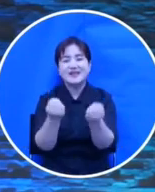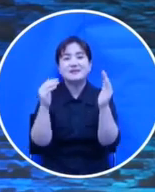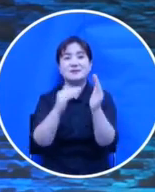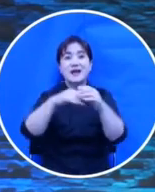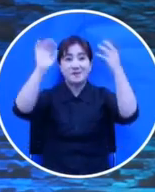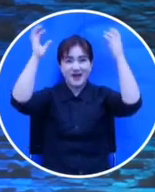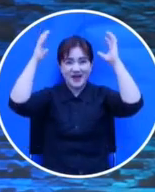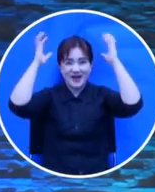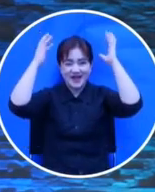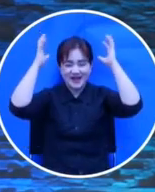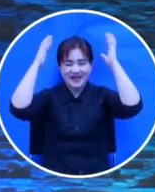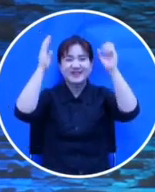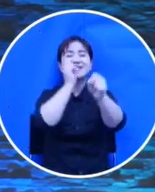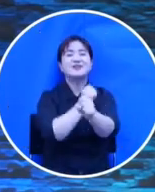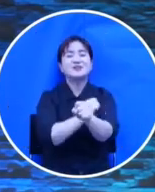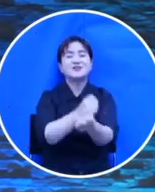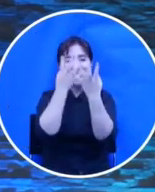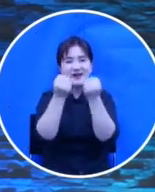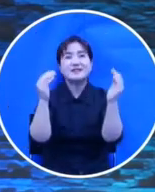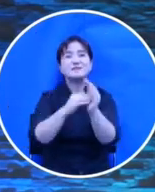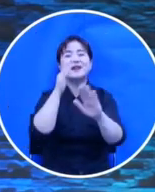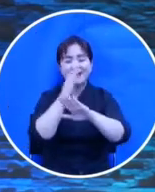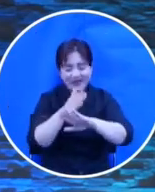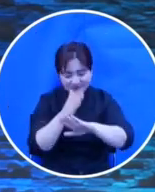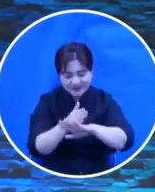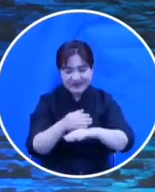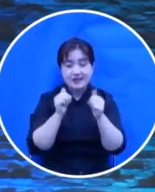자 박수로 수고했습니다. 감사합니다. 재판국 보고 끝입니다. 다음.